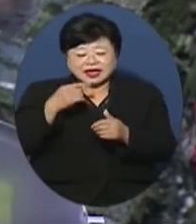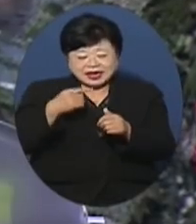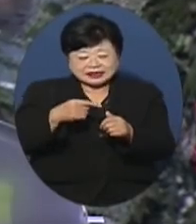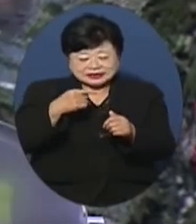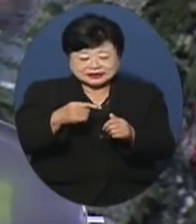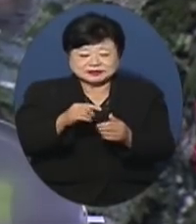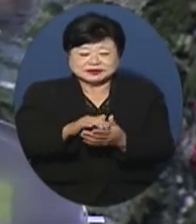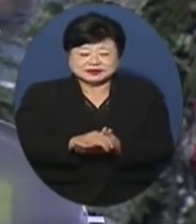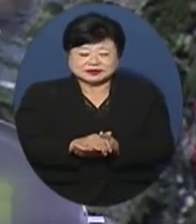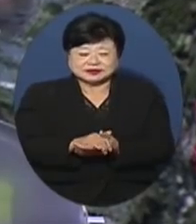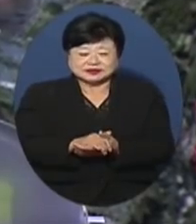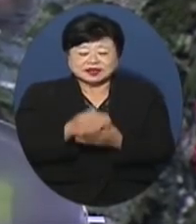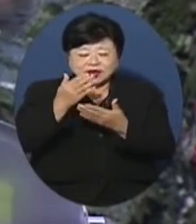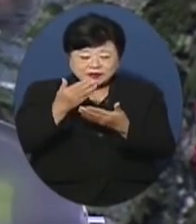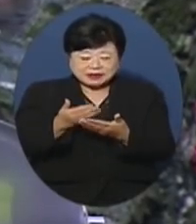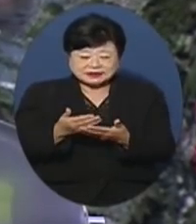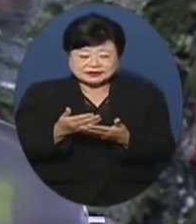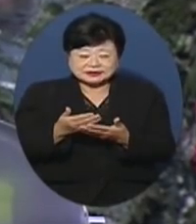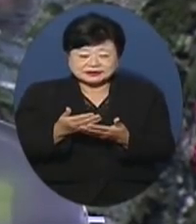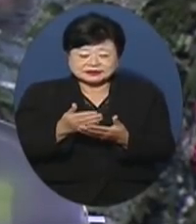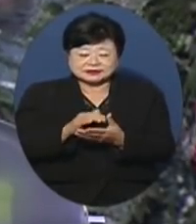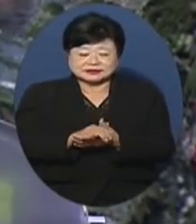가르침을 받아가